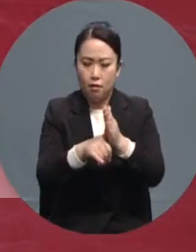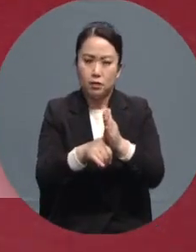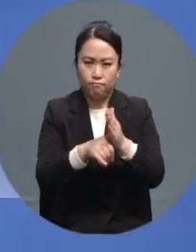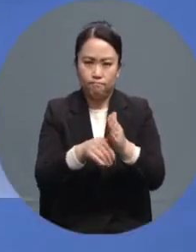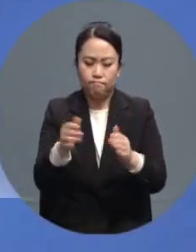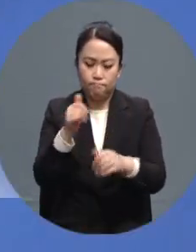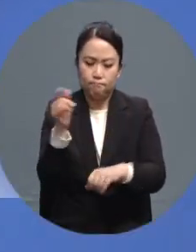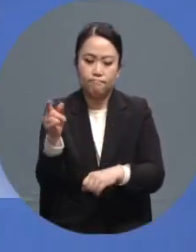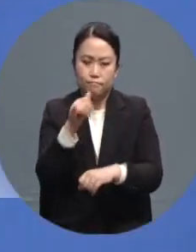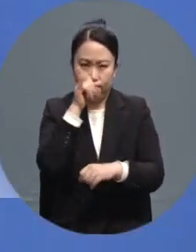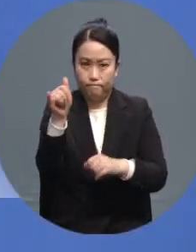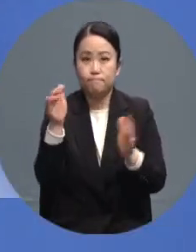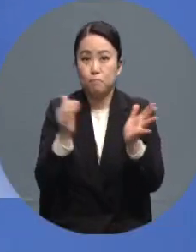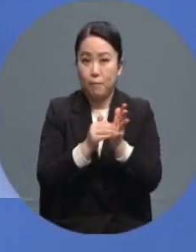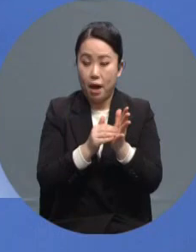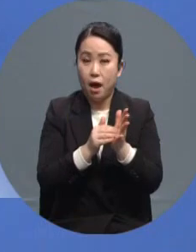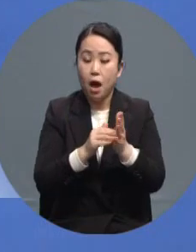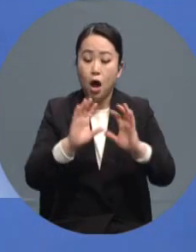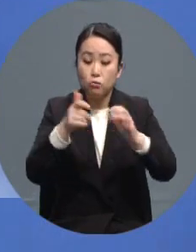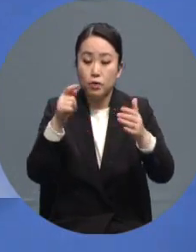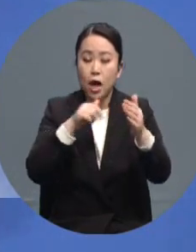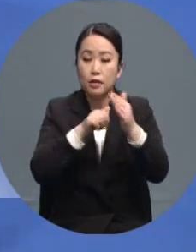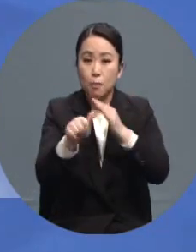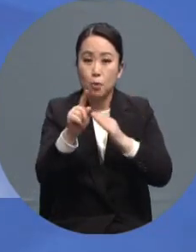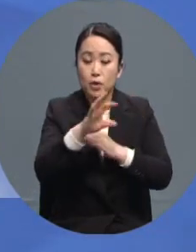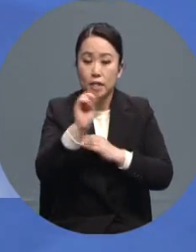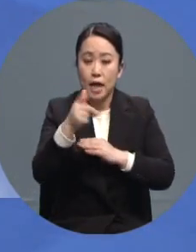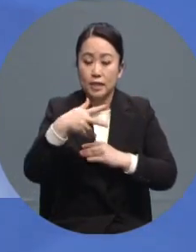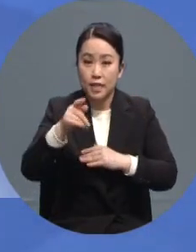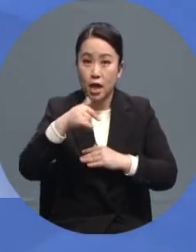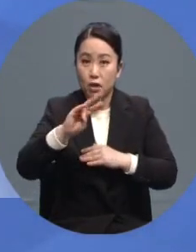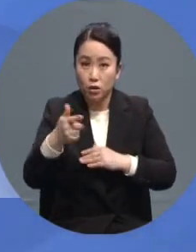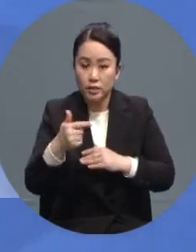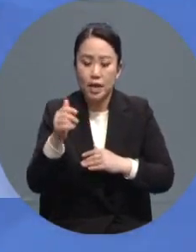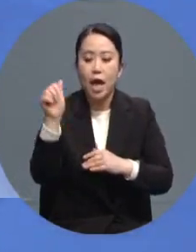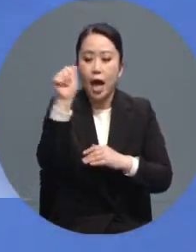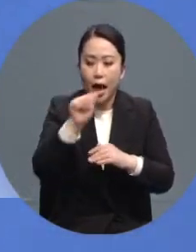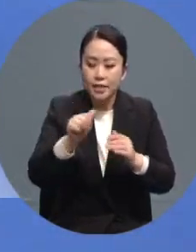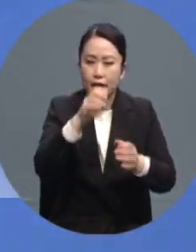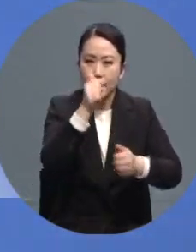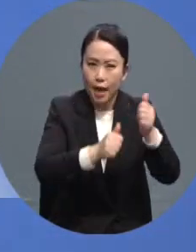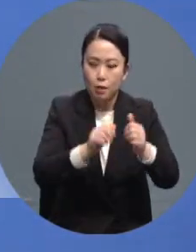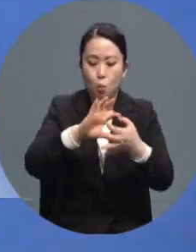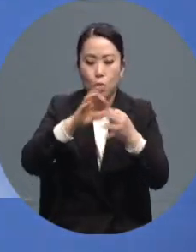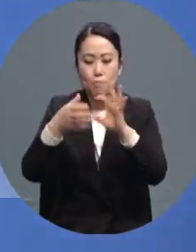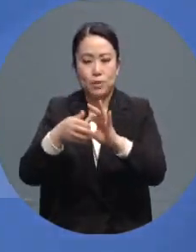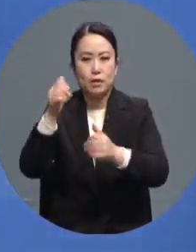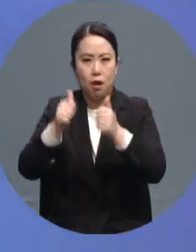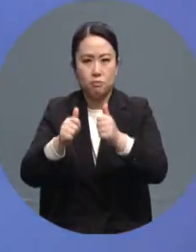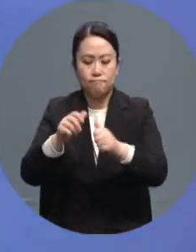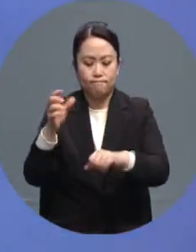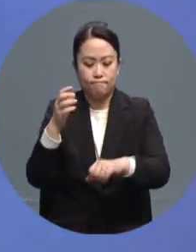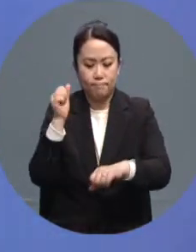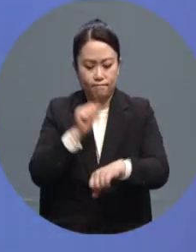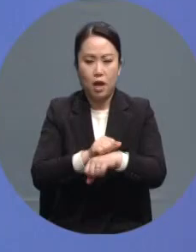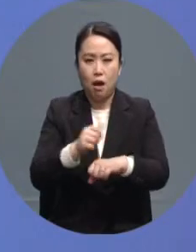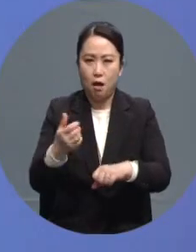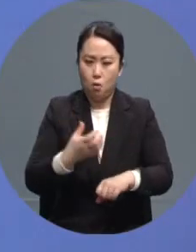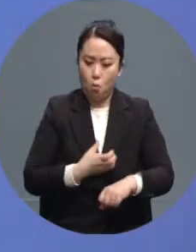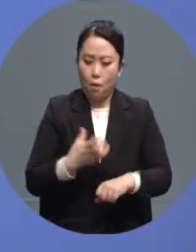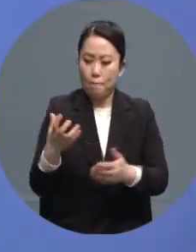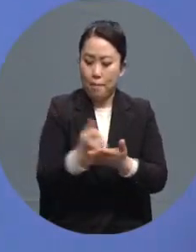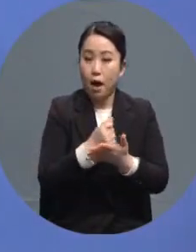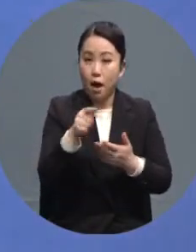올랐습니다. 국가대표인 안재현은 아시안게임과 올림픽 메달 유망주로 손꼽힙니다. 이